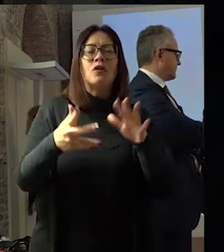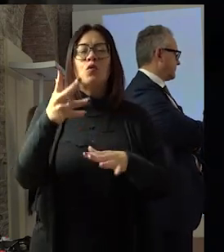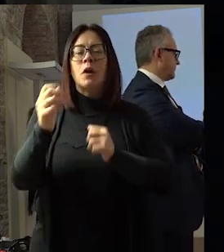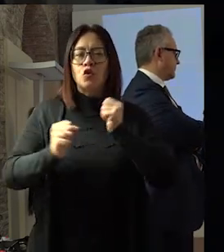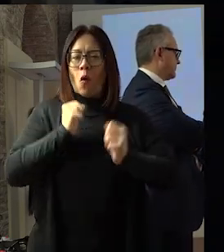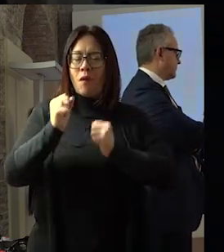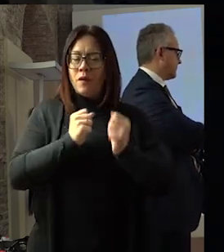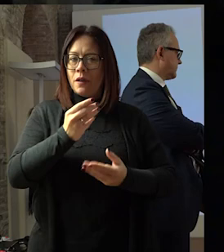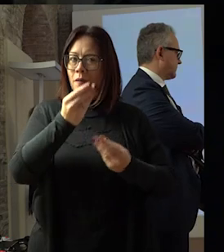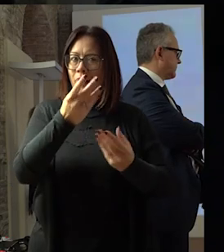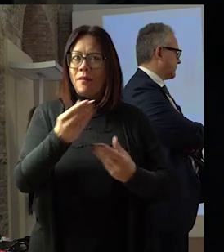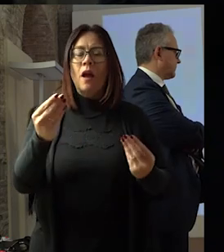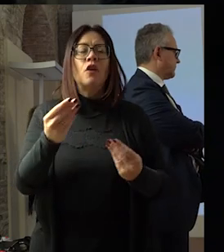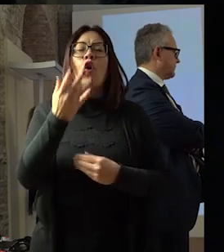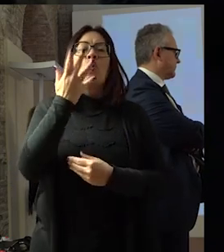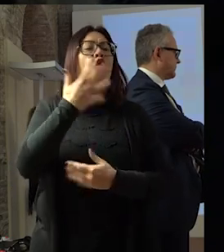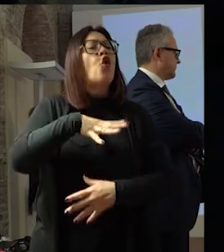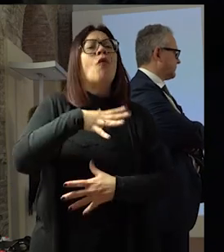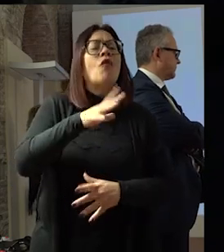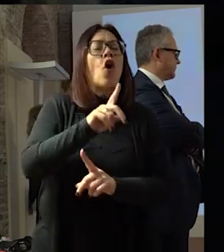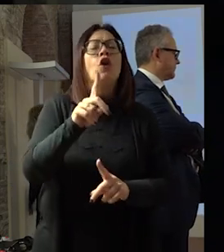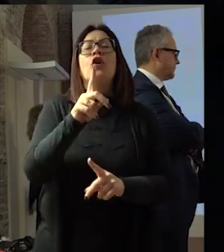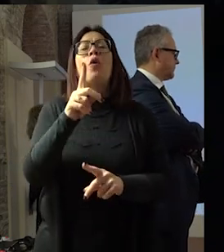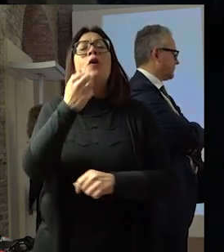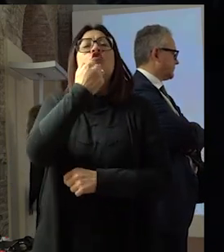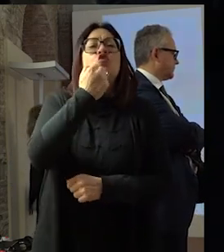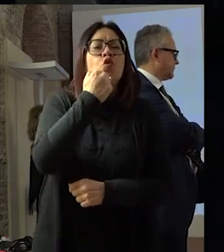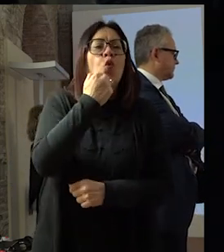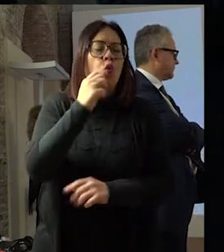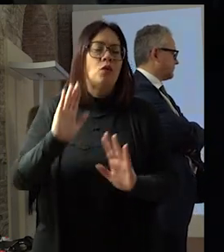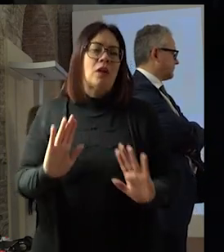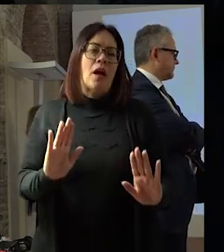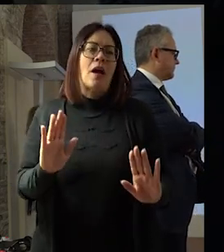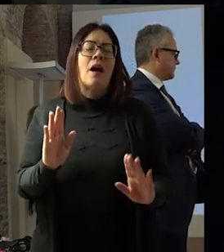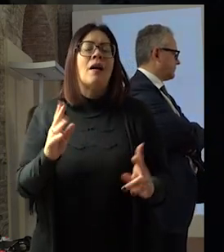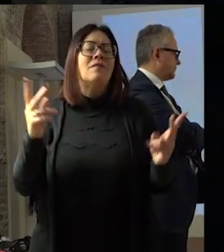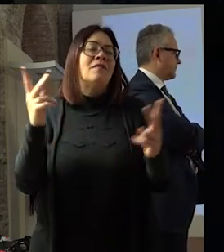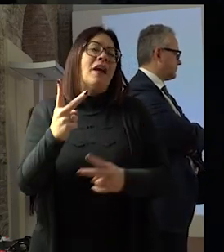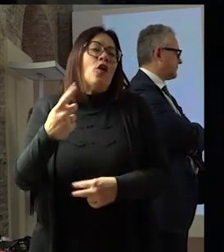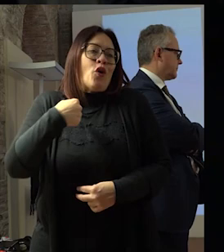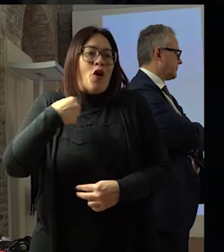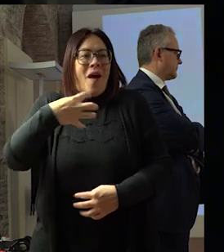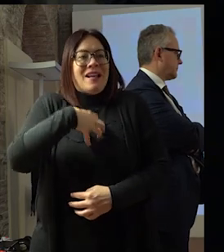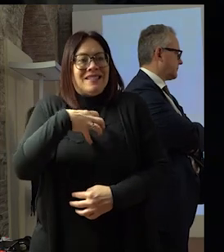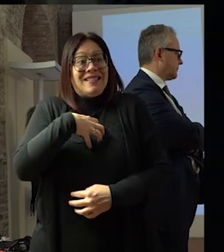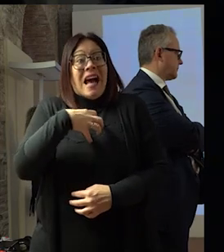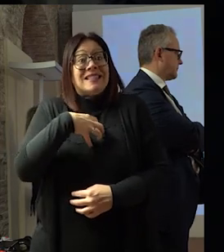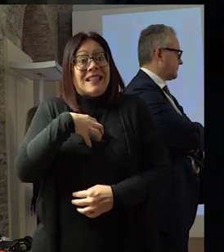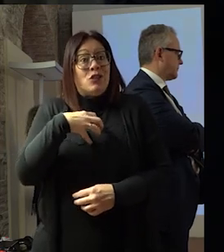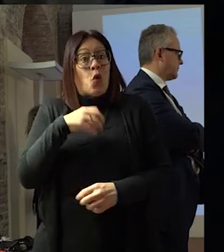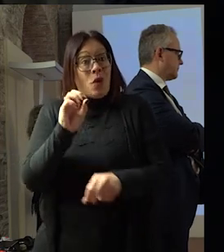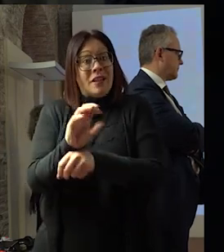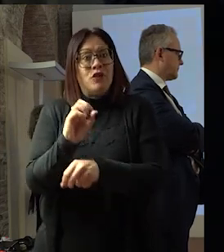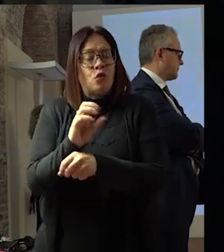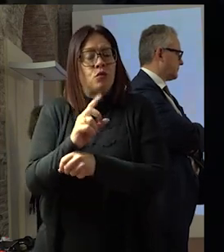non è un voler chiedere scusa, anche in quanto assessore all'istruzione mi sento molto